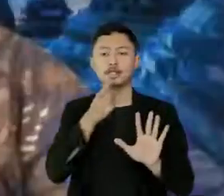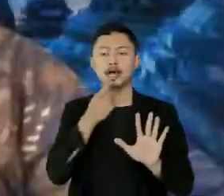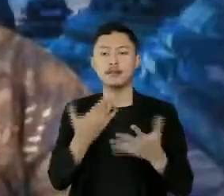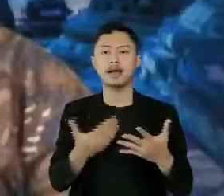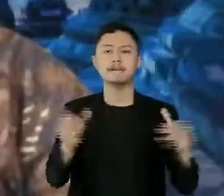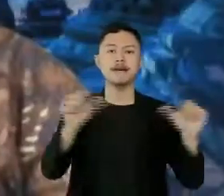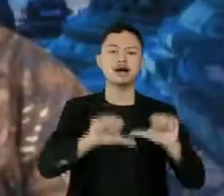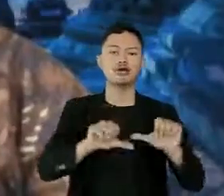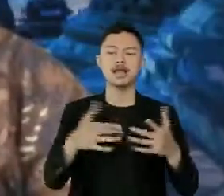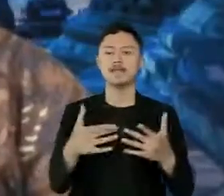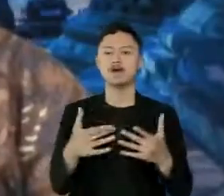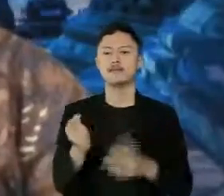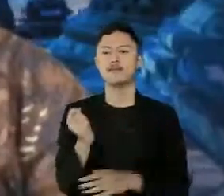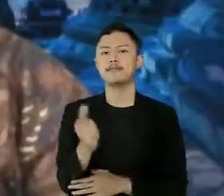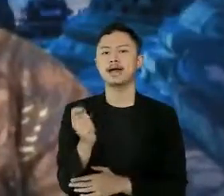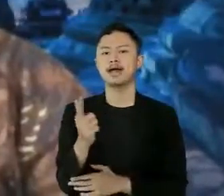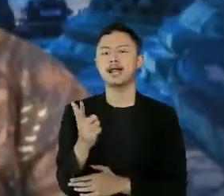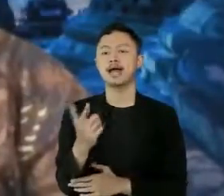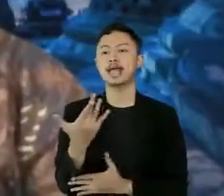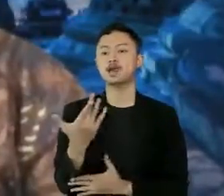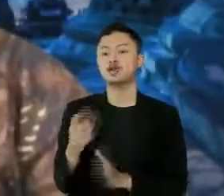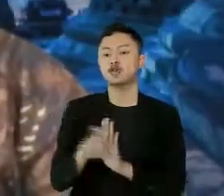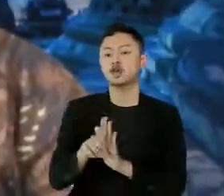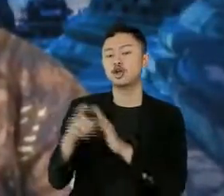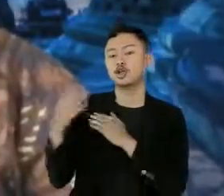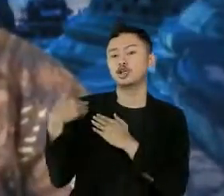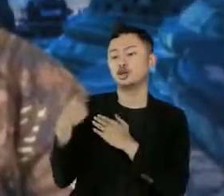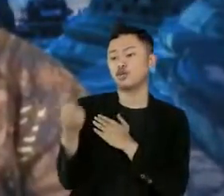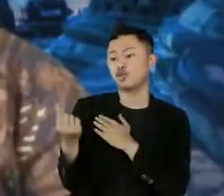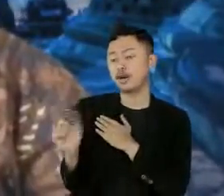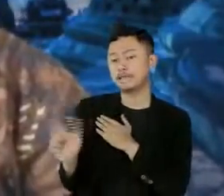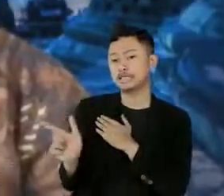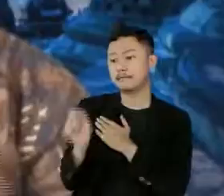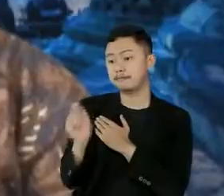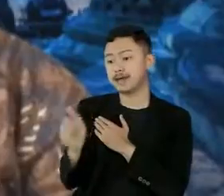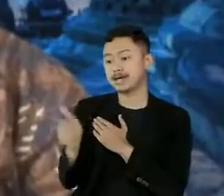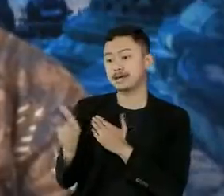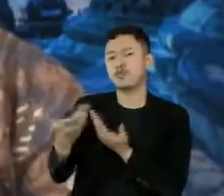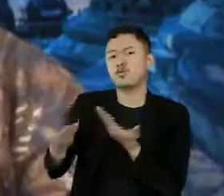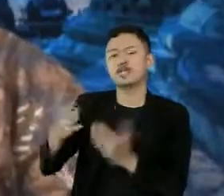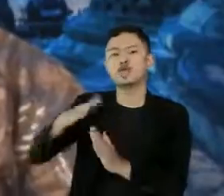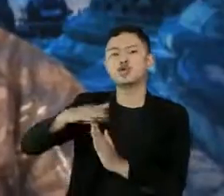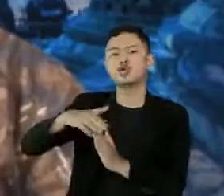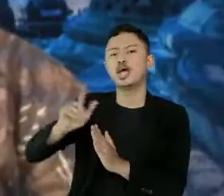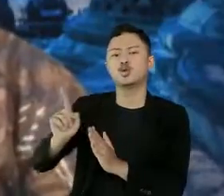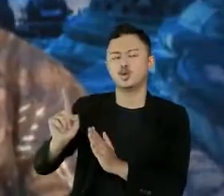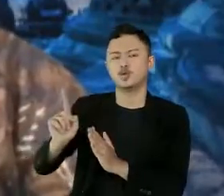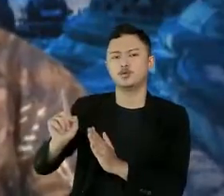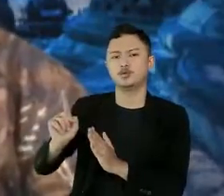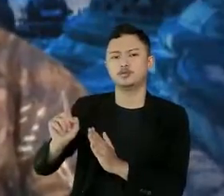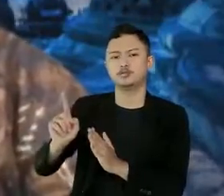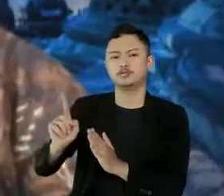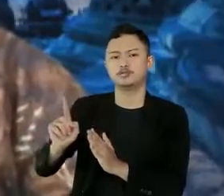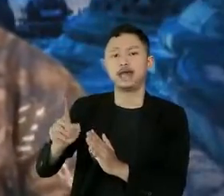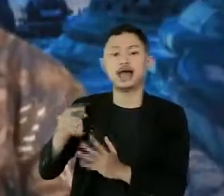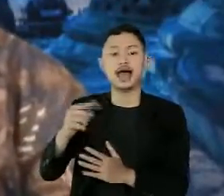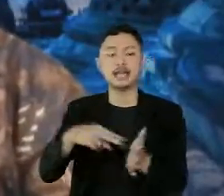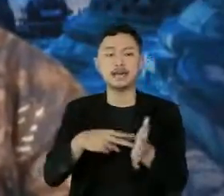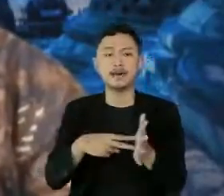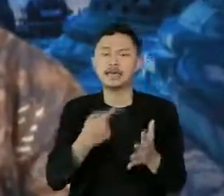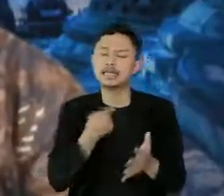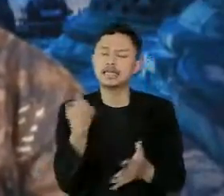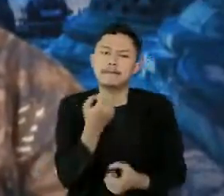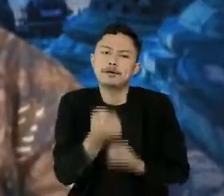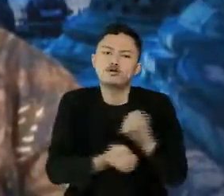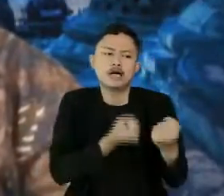dan pembayaran penundaan kewajiban pembayaran utang. Nah, ini kita salah satu yang kita dorong untuk bisa